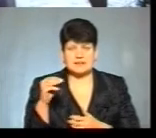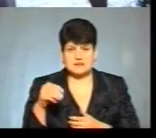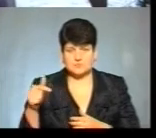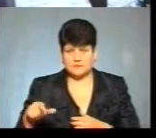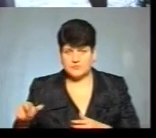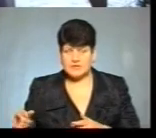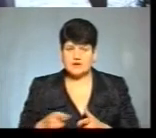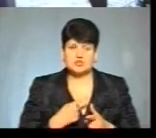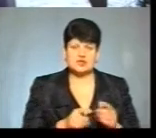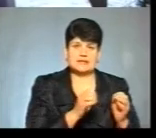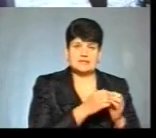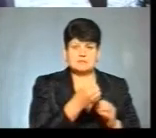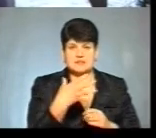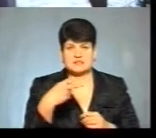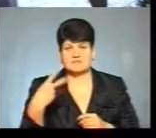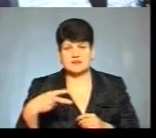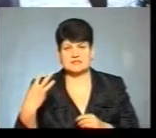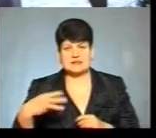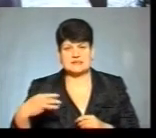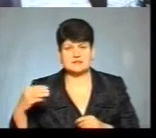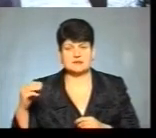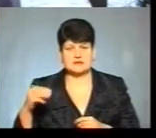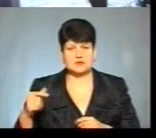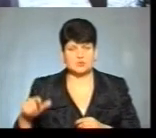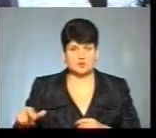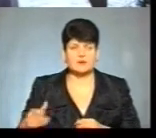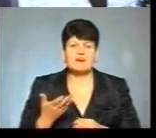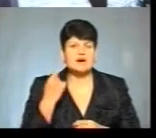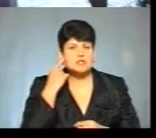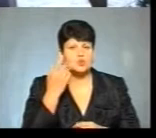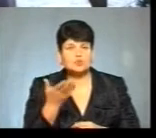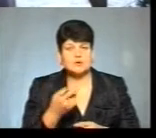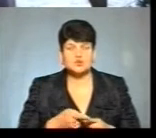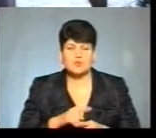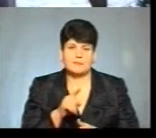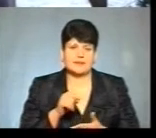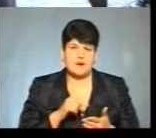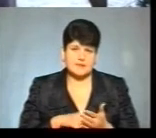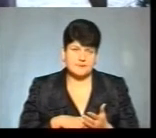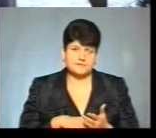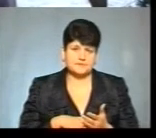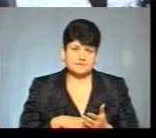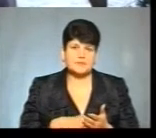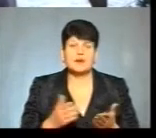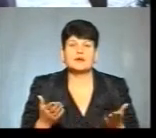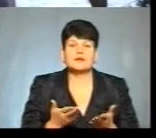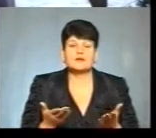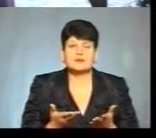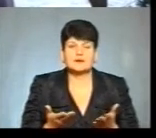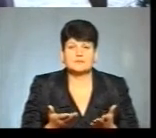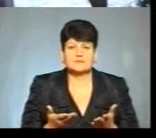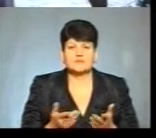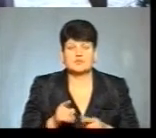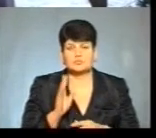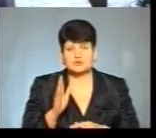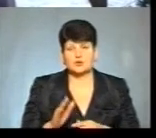що налічують 10, 15, 20, 30 тисяч чоловік? Яка ваша думка з цього питання? І яким чином ви